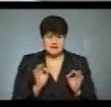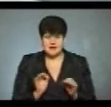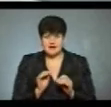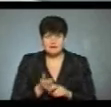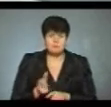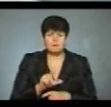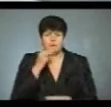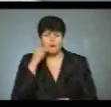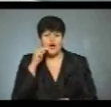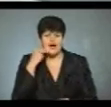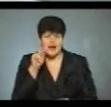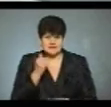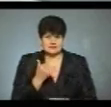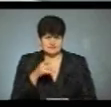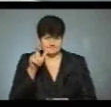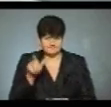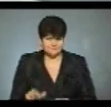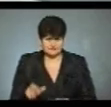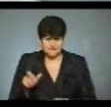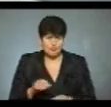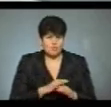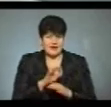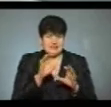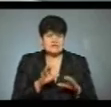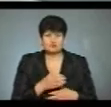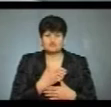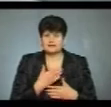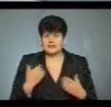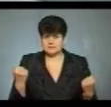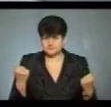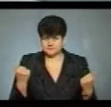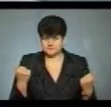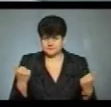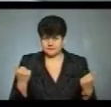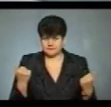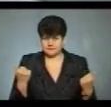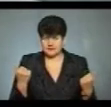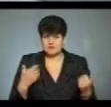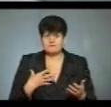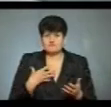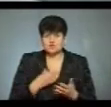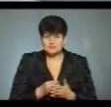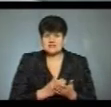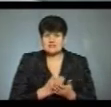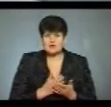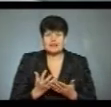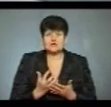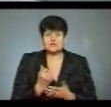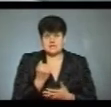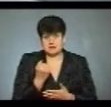жодних покращень для найманого працівника в проєкті закону про працю немає. Собі в заслугу і як якесь